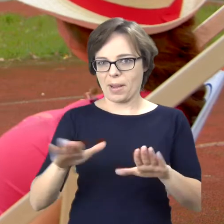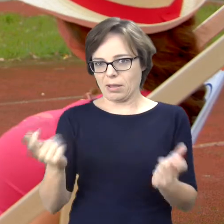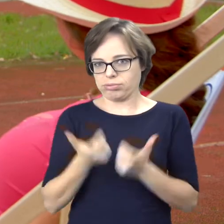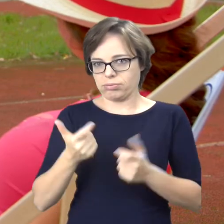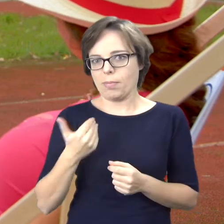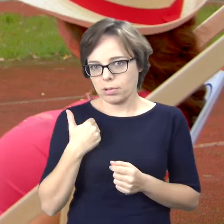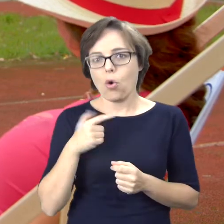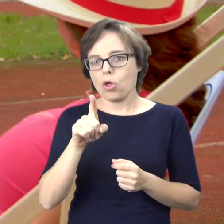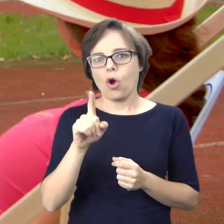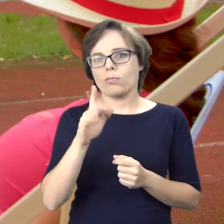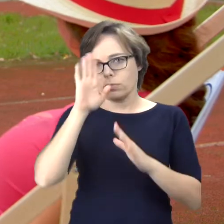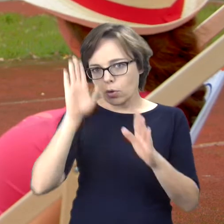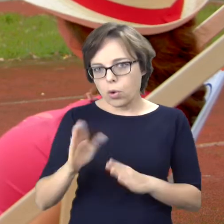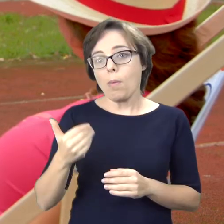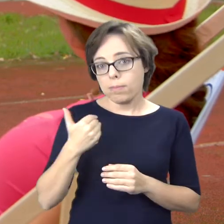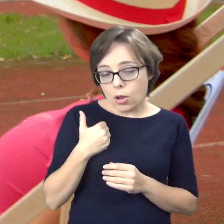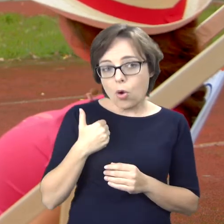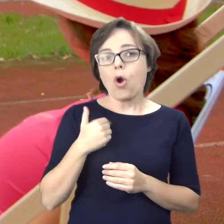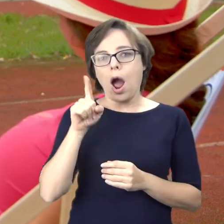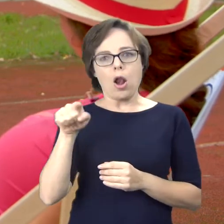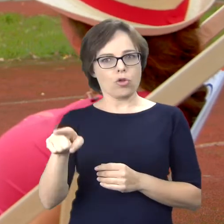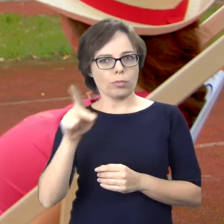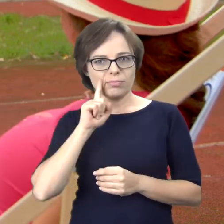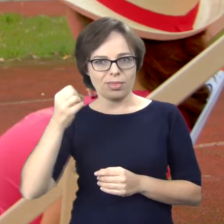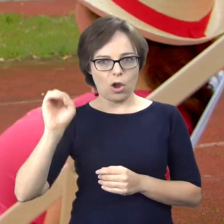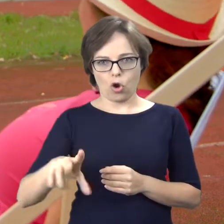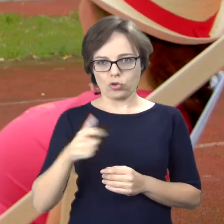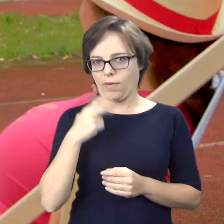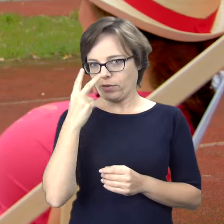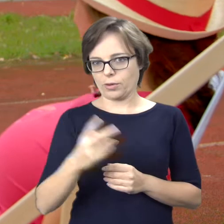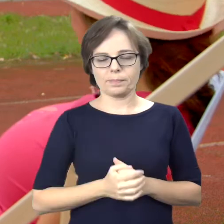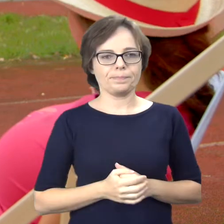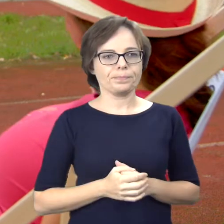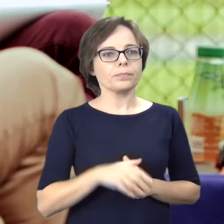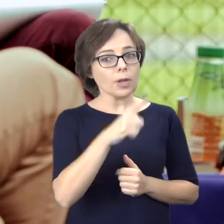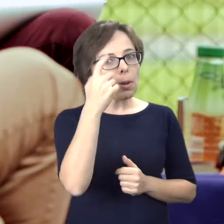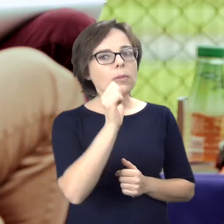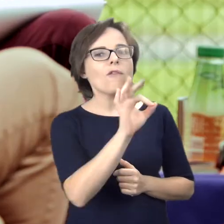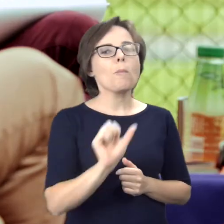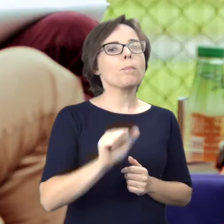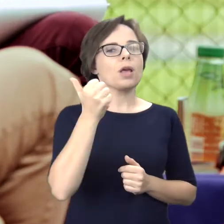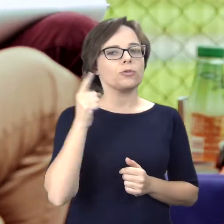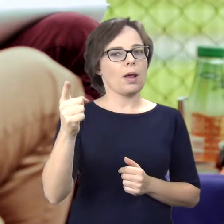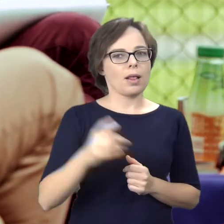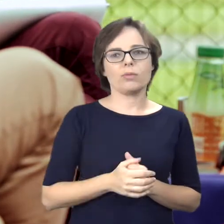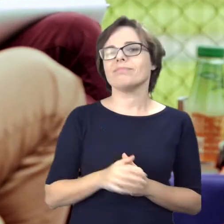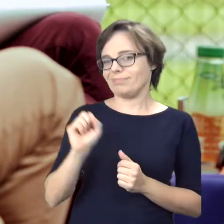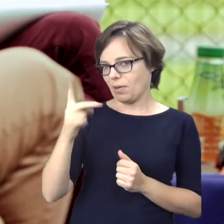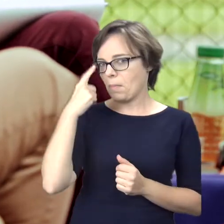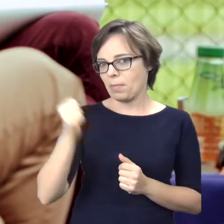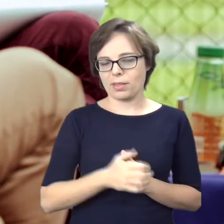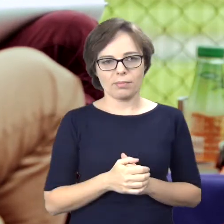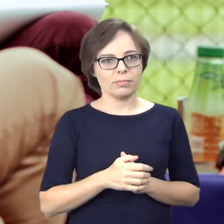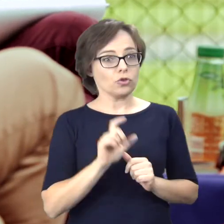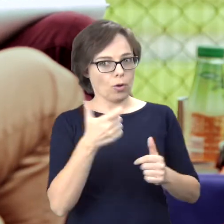nie byłem świadomy i to chyba był największy taki hardcore w ogóle, jak ja zobaczyłem na własne oczy. Pamiętasz swój pierwszy maraton? Pamiętam. Była